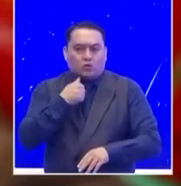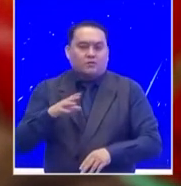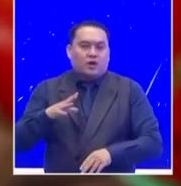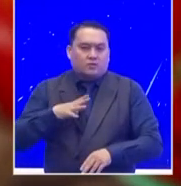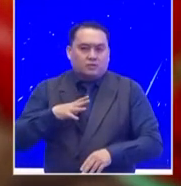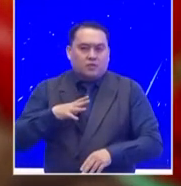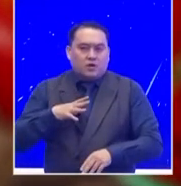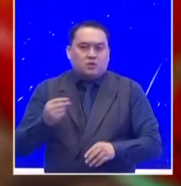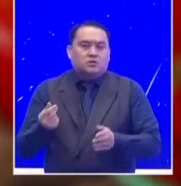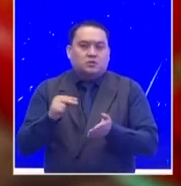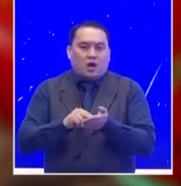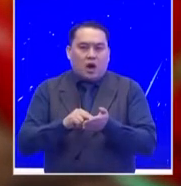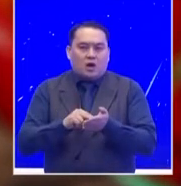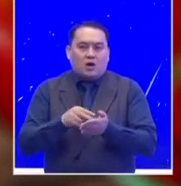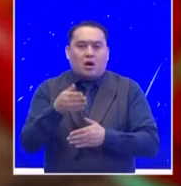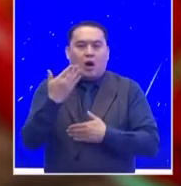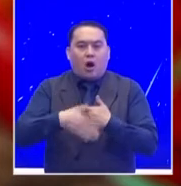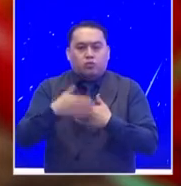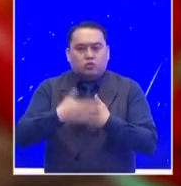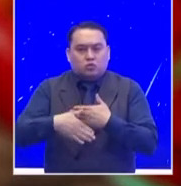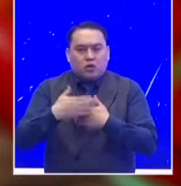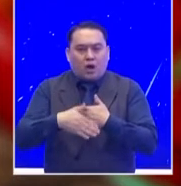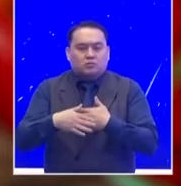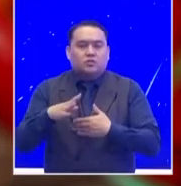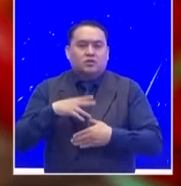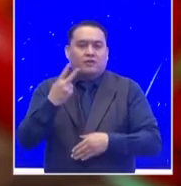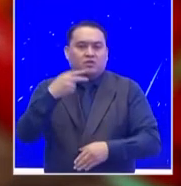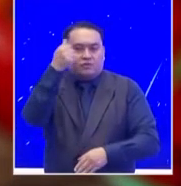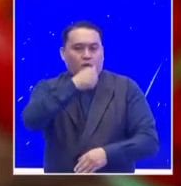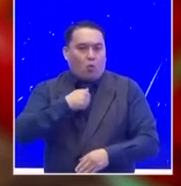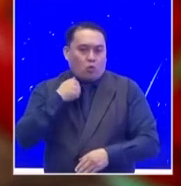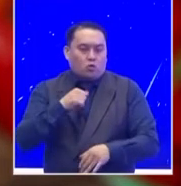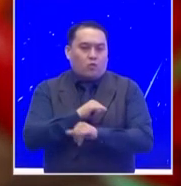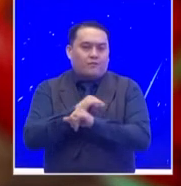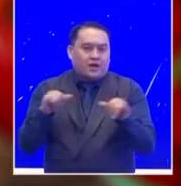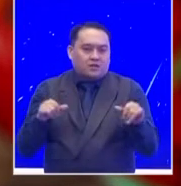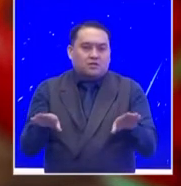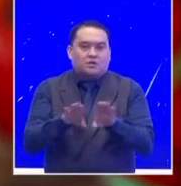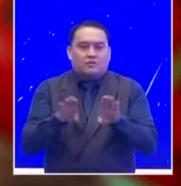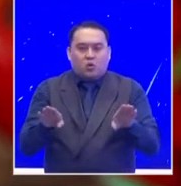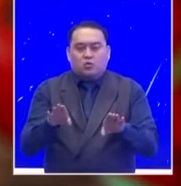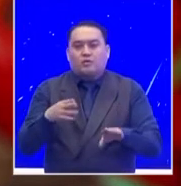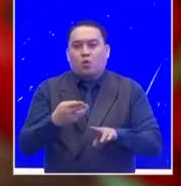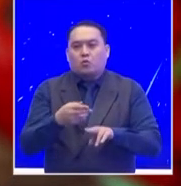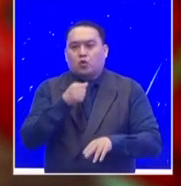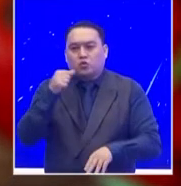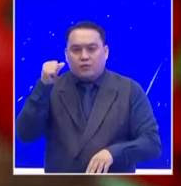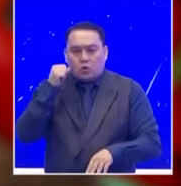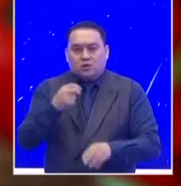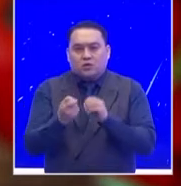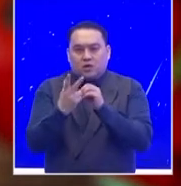25%. Рост цен на белокочанную капусту в первой декаде 2020 года увеличился по сравнению с аналогичным периодом прошлого года